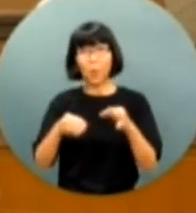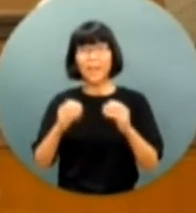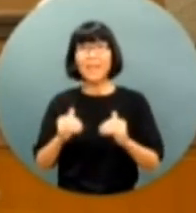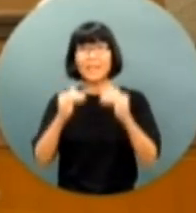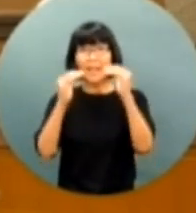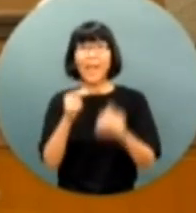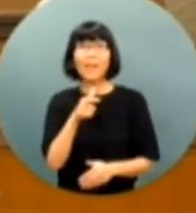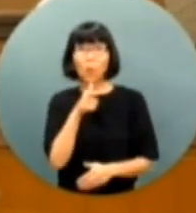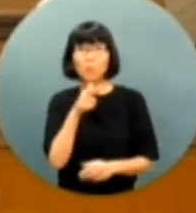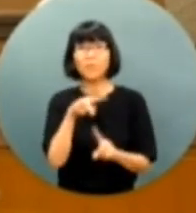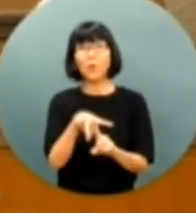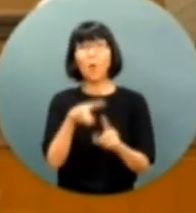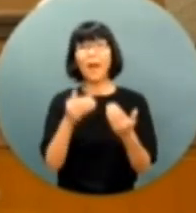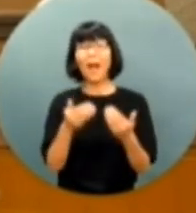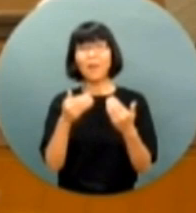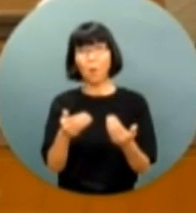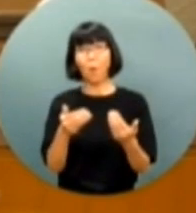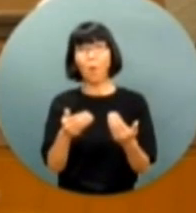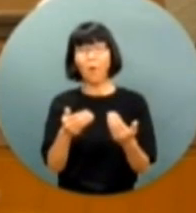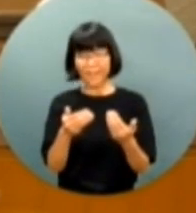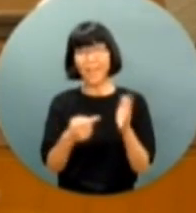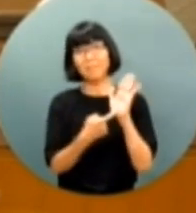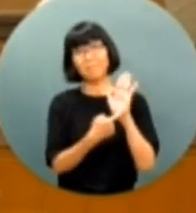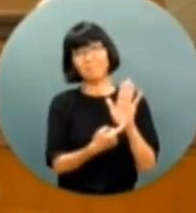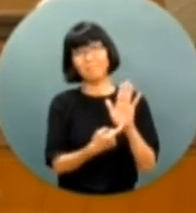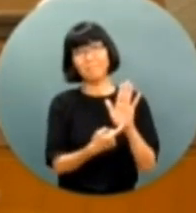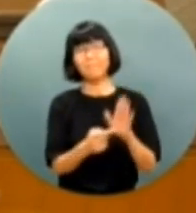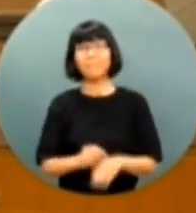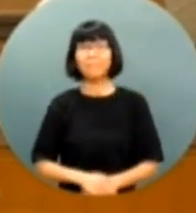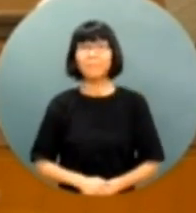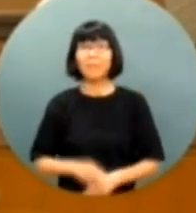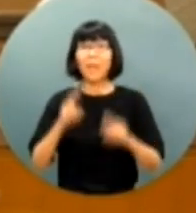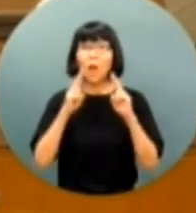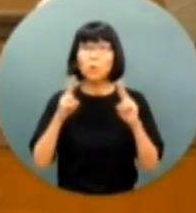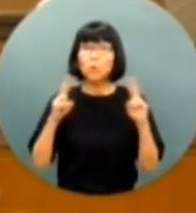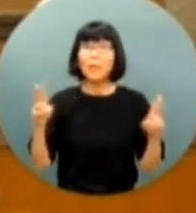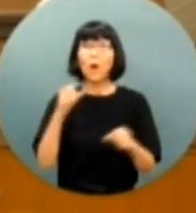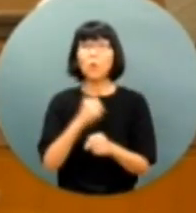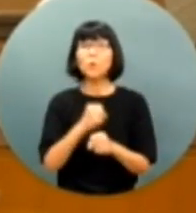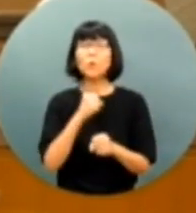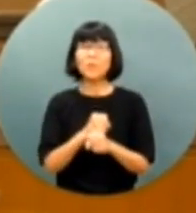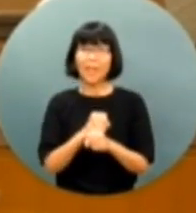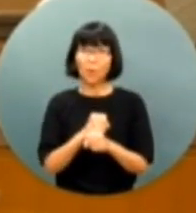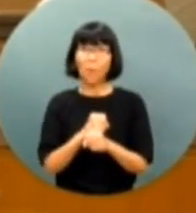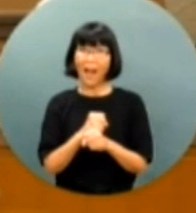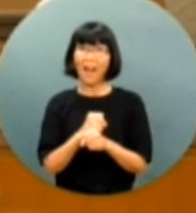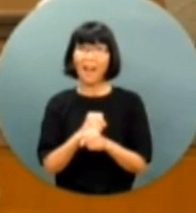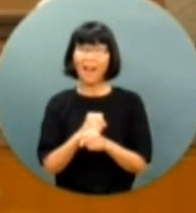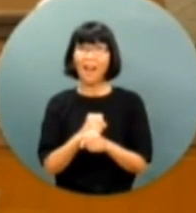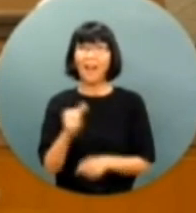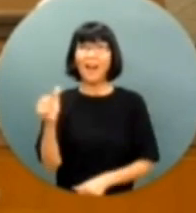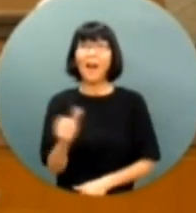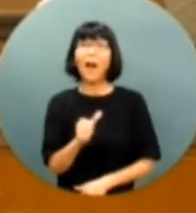露。でも記事を若干抜粋しますと、歌を作ったのは5人組ガールズバンド、マー